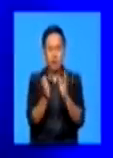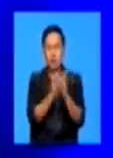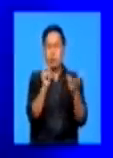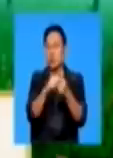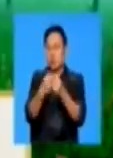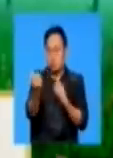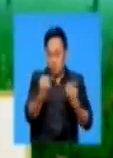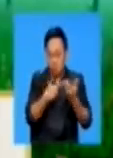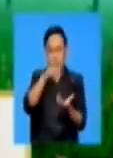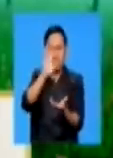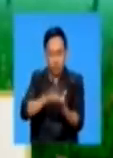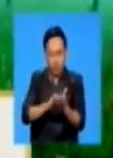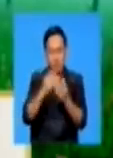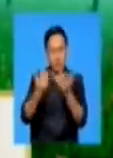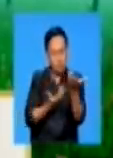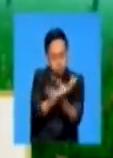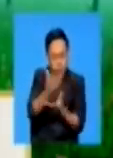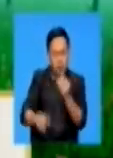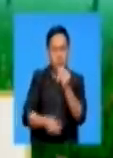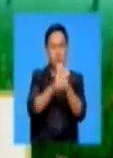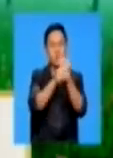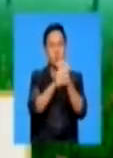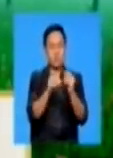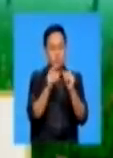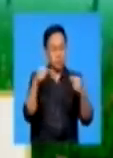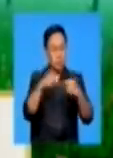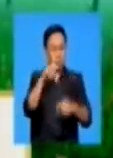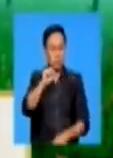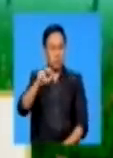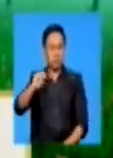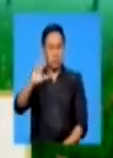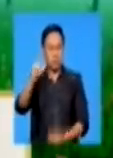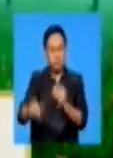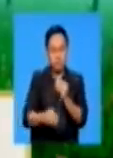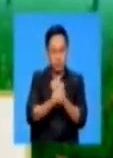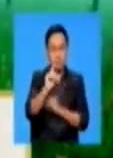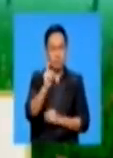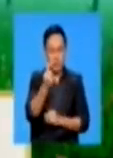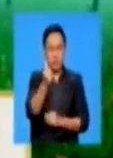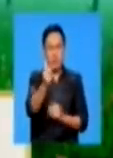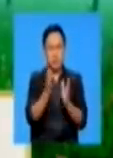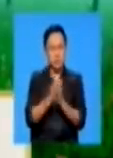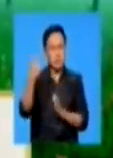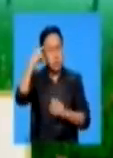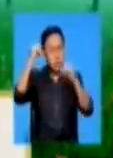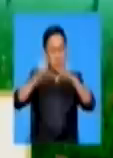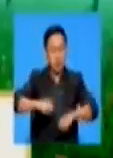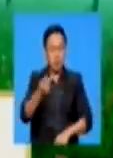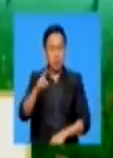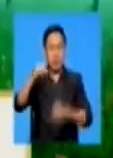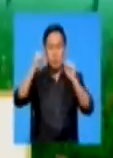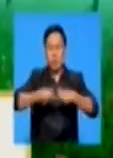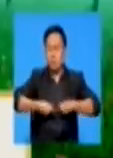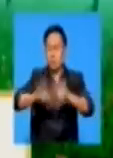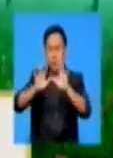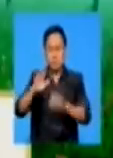ส่วนนะครับก็ไปพิจารณาเพิ่มเติมกันใน3วาระของสนช.ก็แล้วกันนะครับก็อย่าเพิ่งเข้าใจว่าทุกอย่างมันประกาศไปแล้วอะไรไปแล้ว